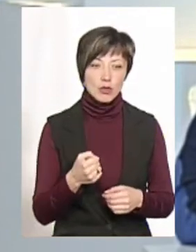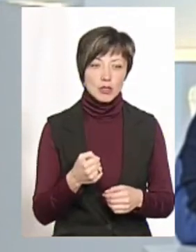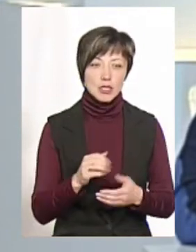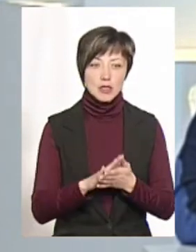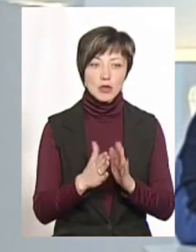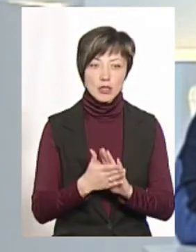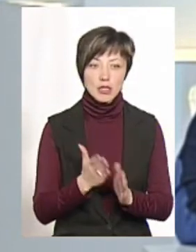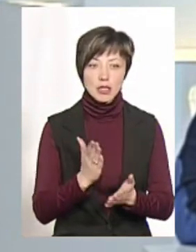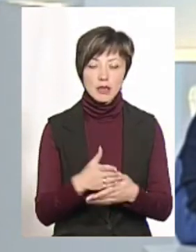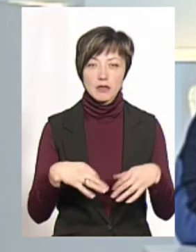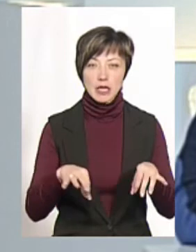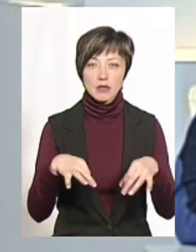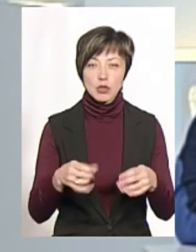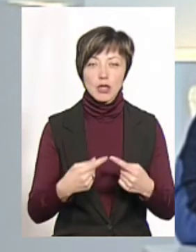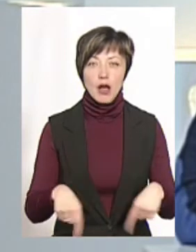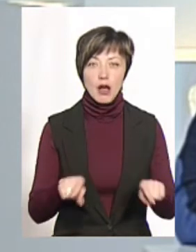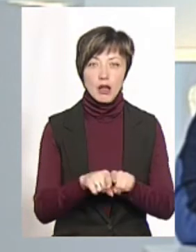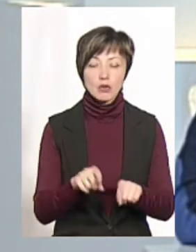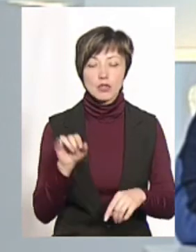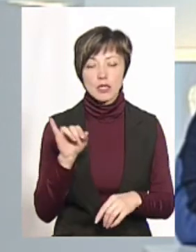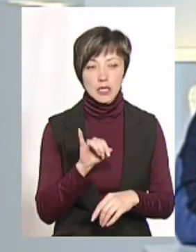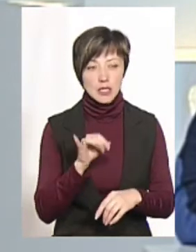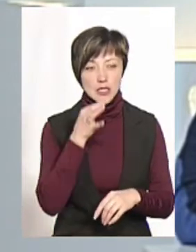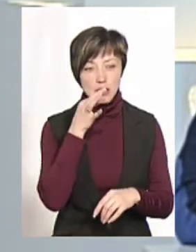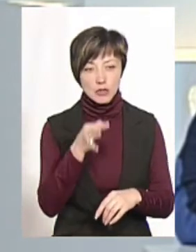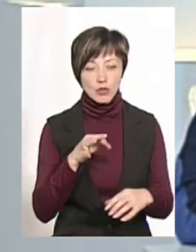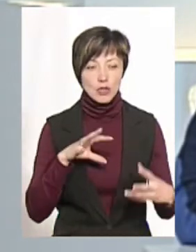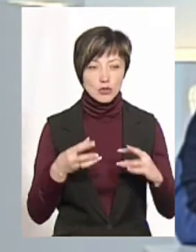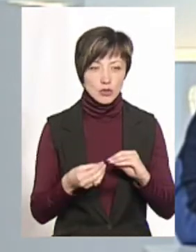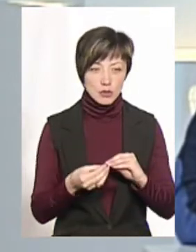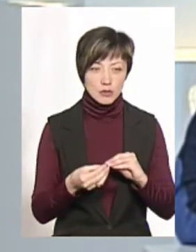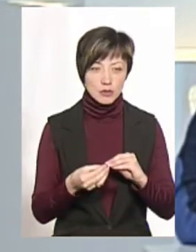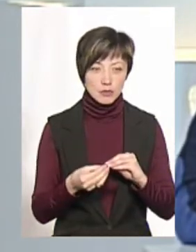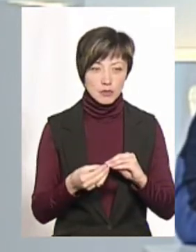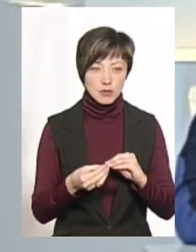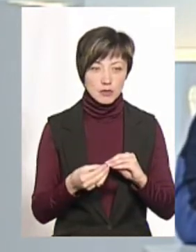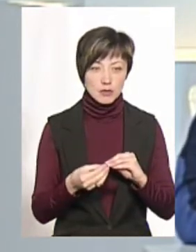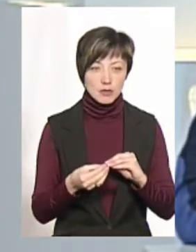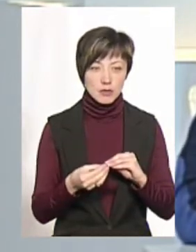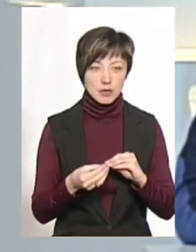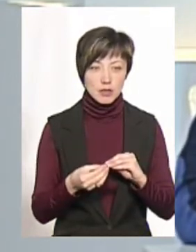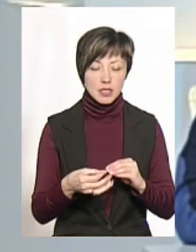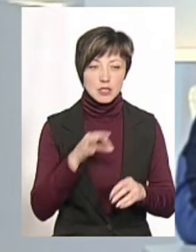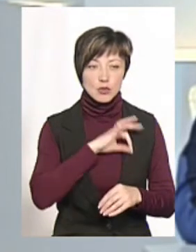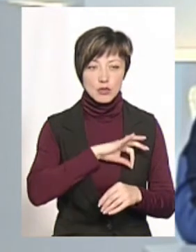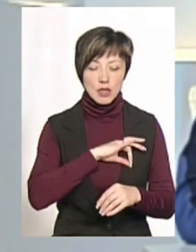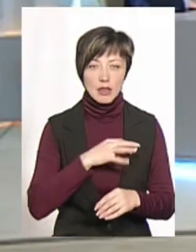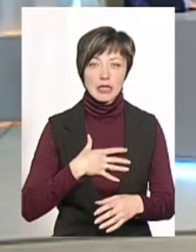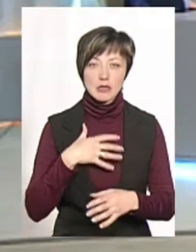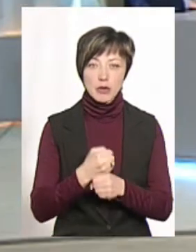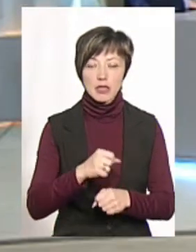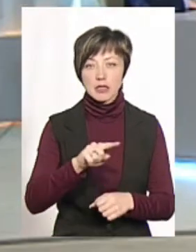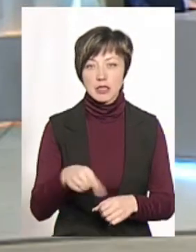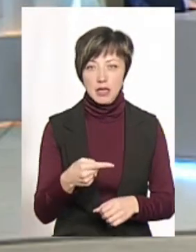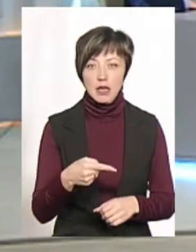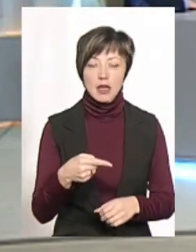тією ситуацією, яка є в нас в транспортній галузі. І, скажімо так, як наслідок, стосовно того застосовуються дисциплінарні